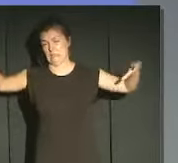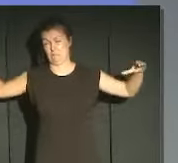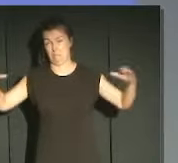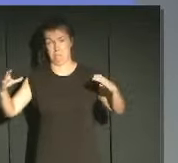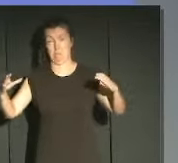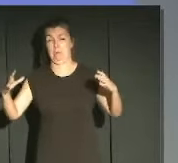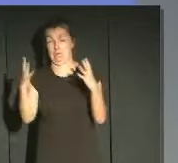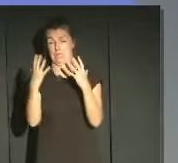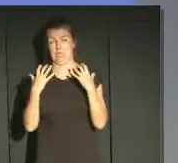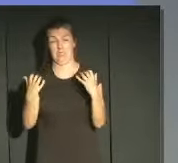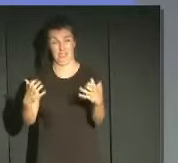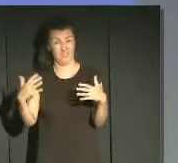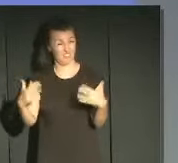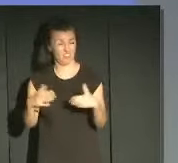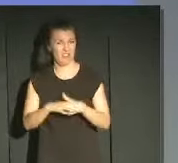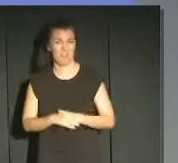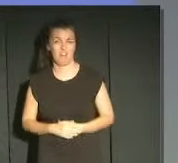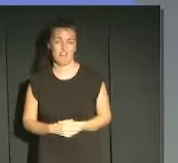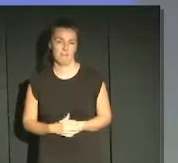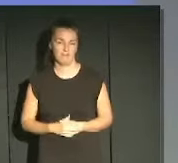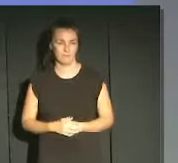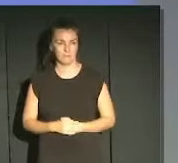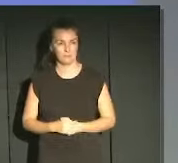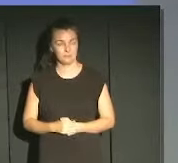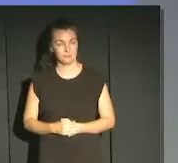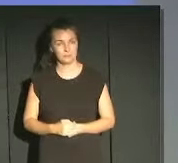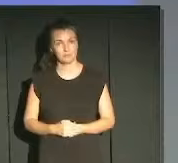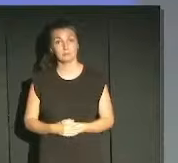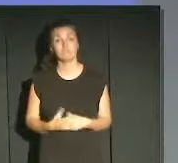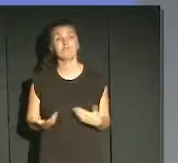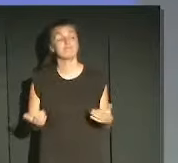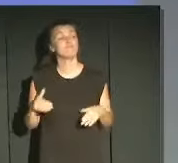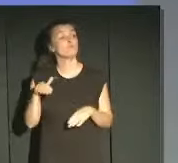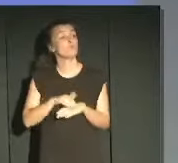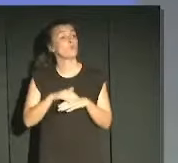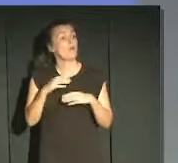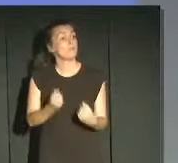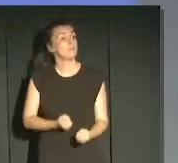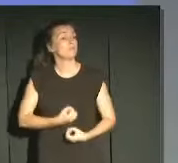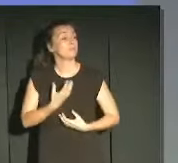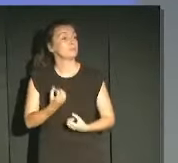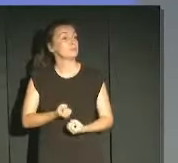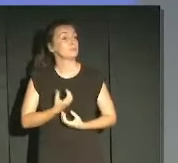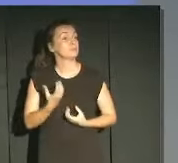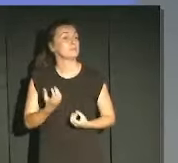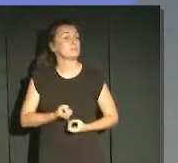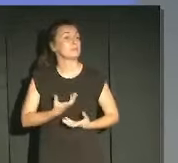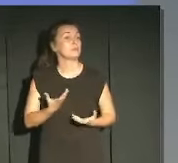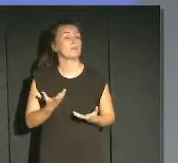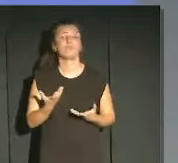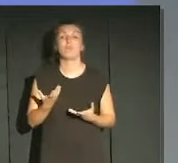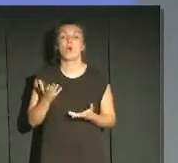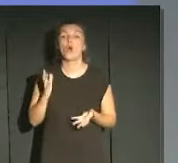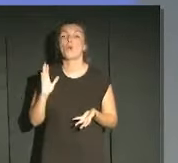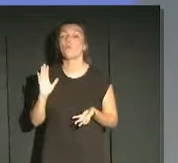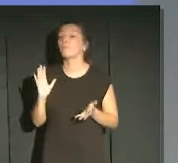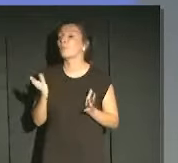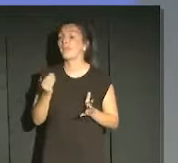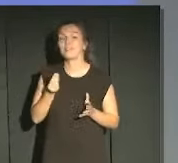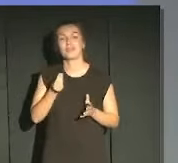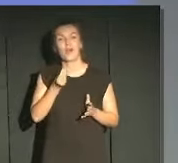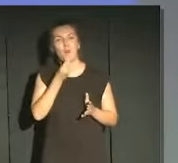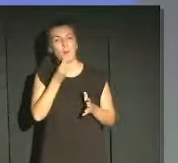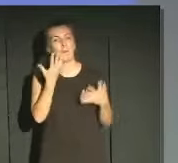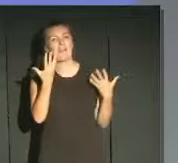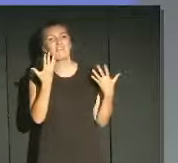et la réalité pendant que je vous parle ce soir maintenant ils ont peut-être fini leur dîner vu le décalage